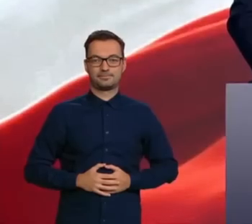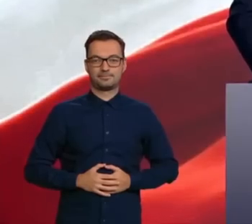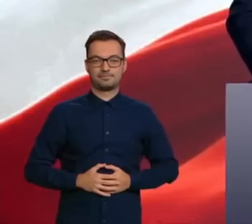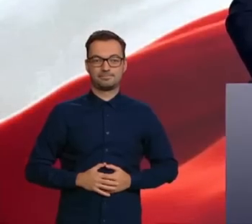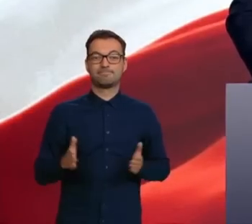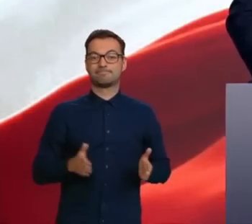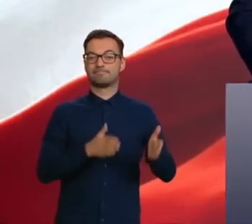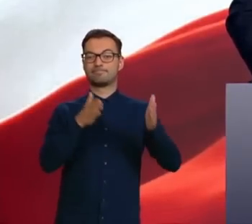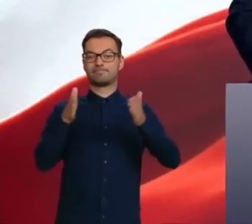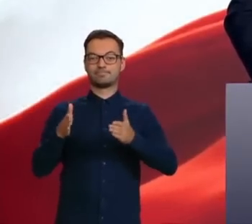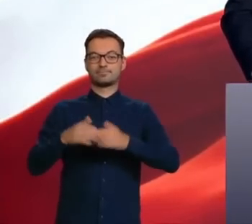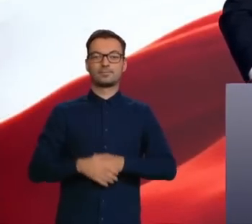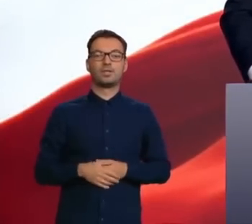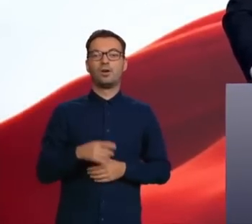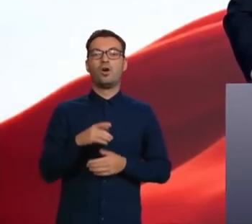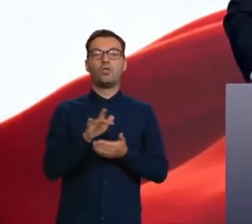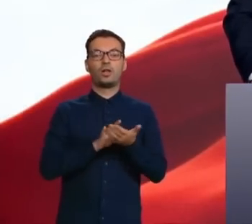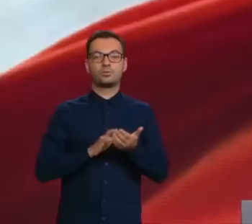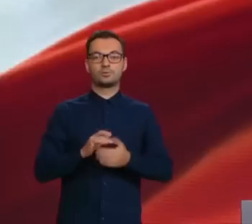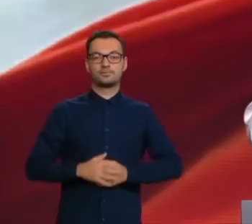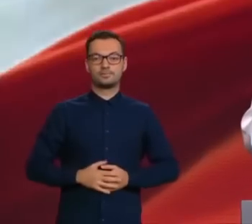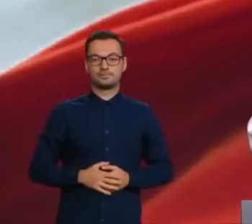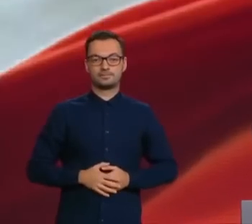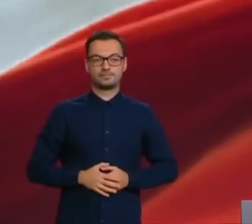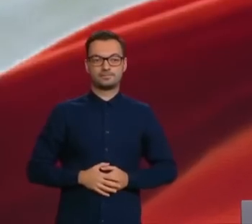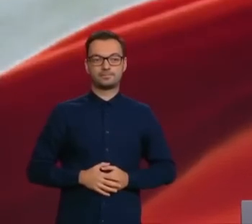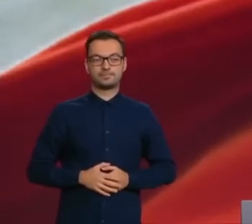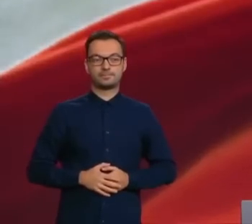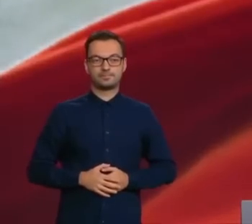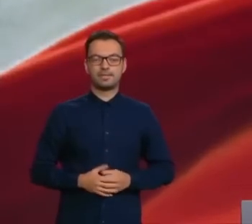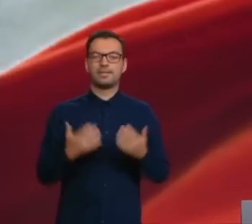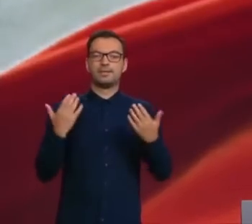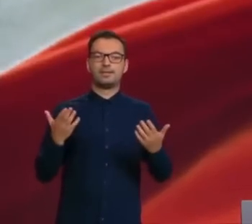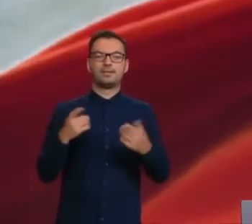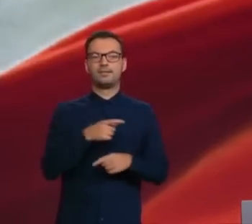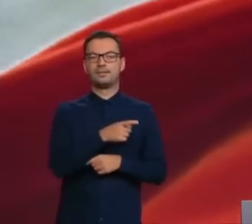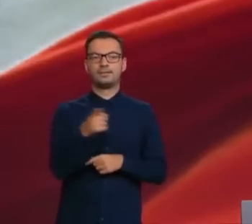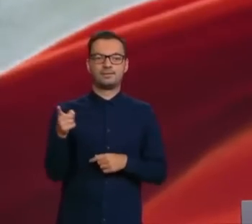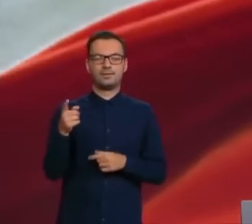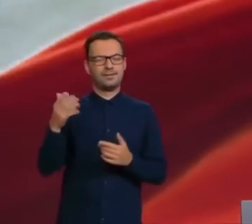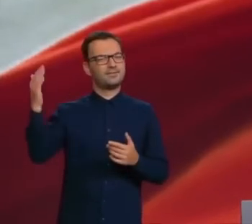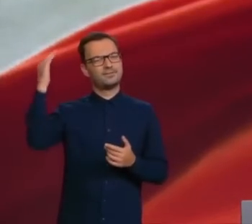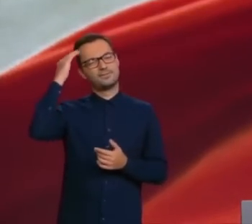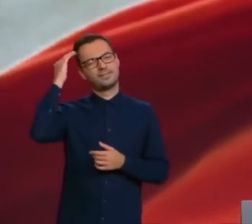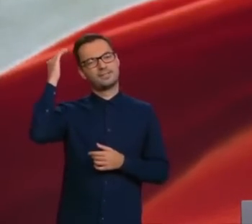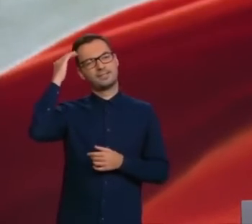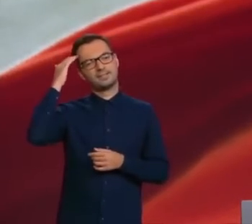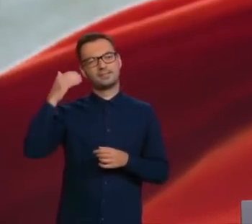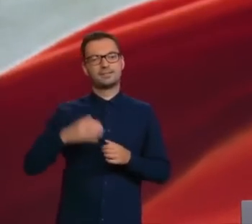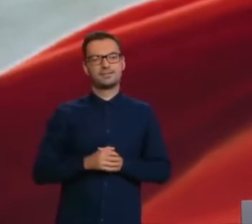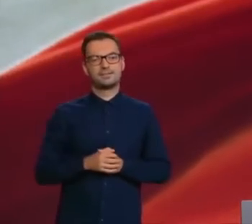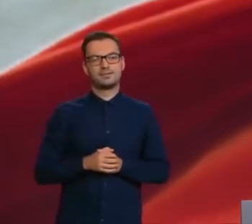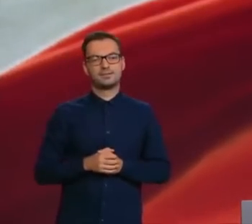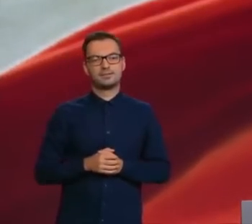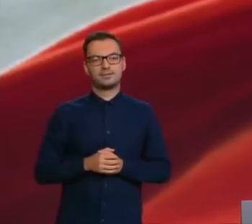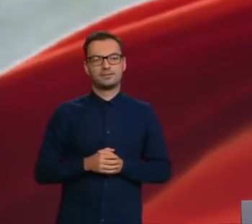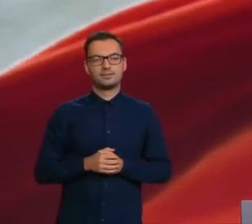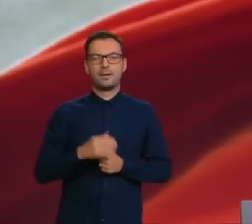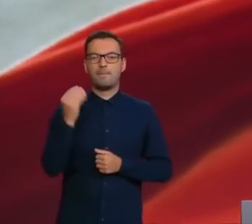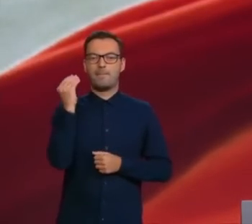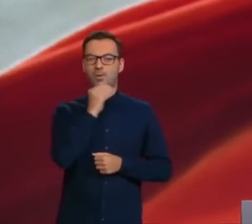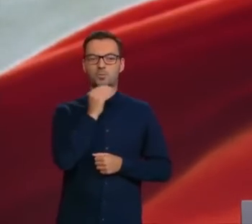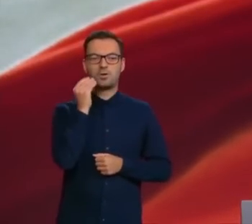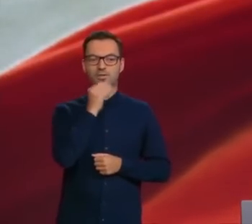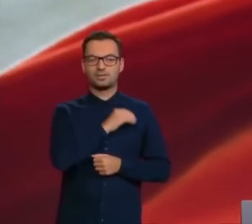I głos zabierze teraz Donald Tusk. Czemu ten chłop obok tej... Proszę państwa, czy wy wiecie, nie. że Mateusz